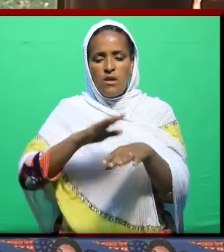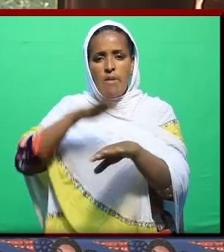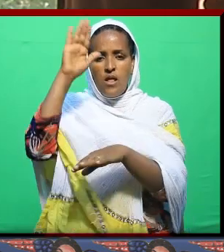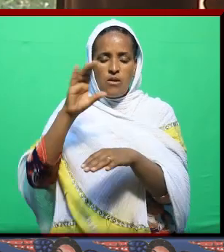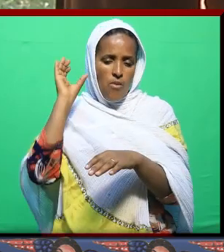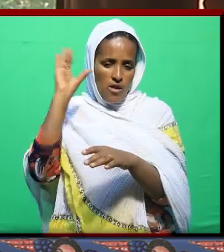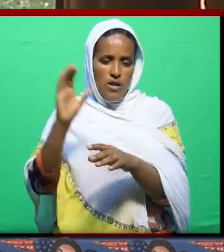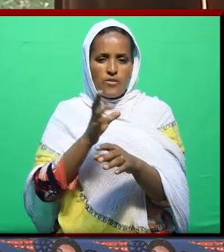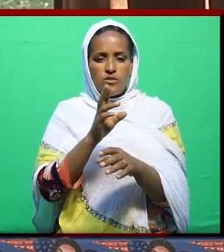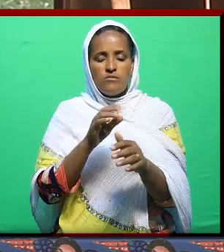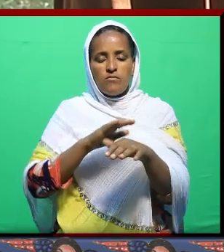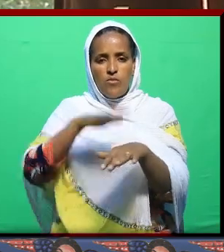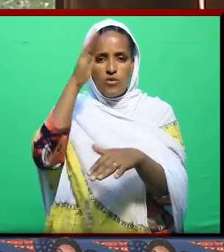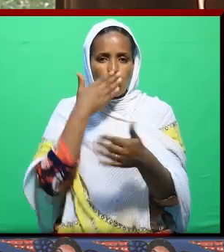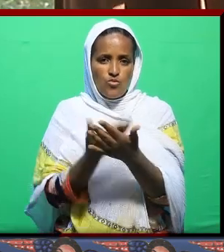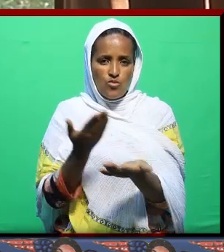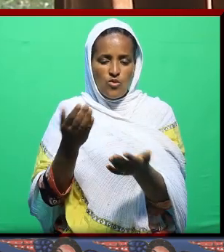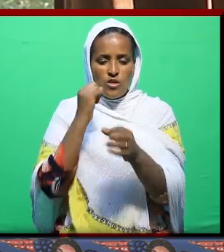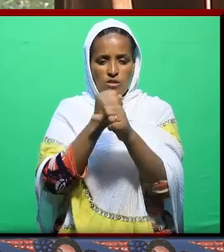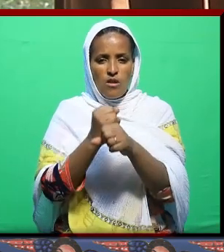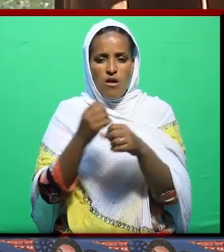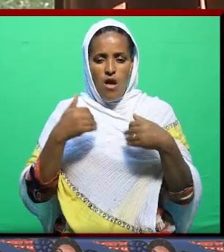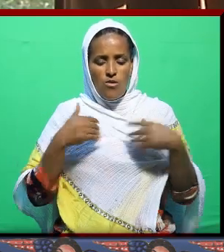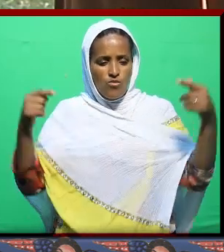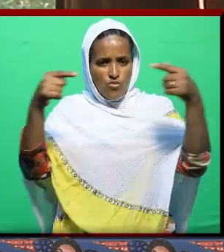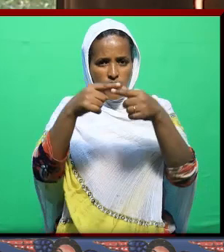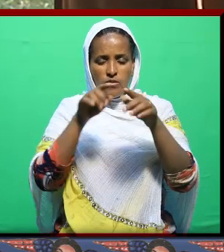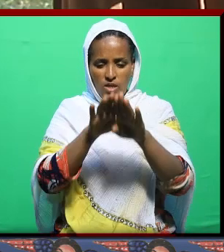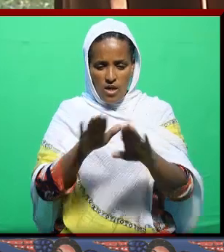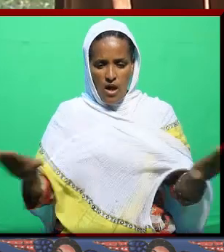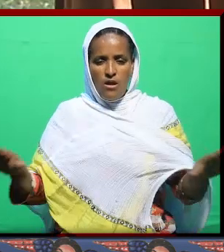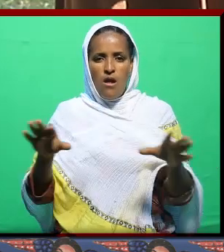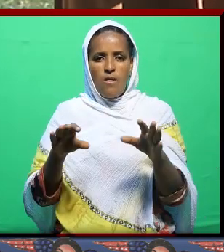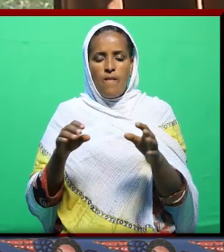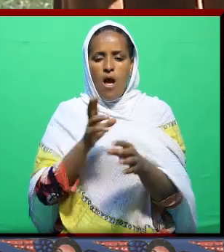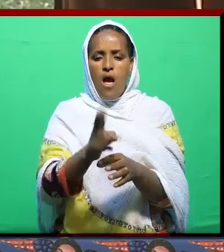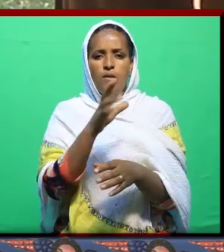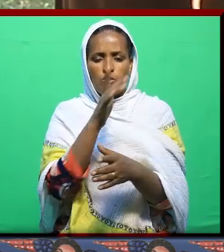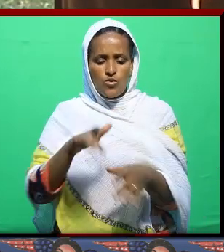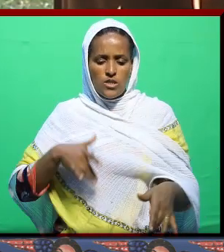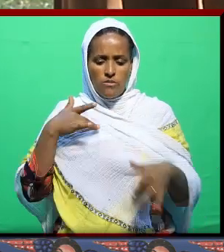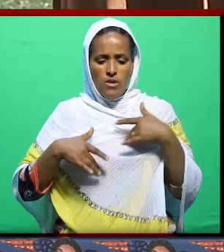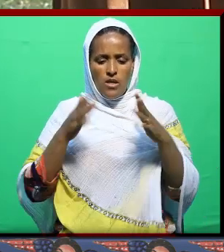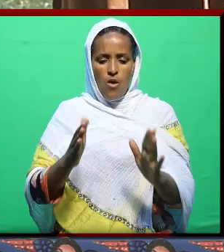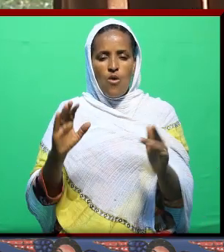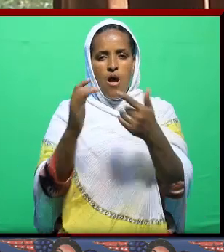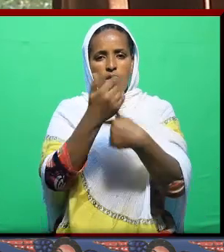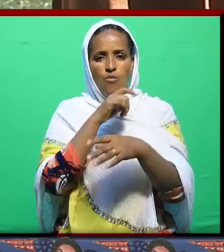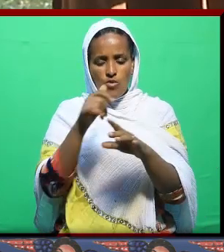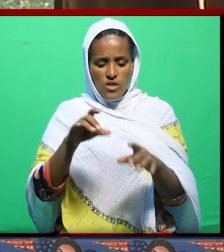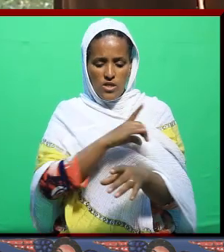ይመርጡ። ከወገኖቻቸው ጋር ከስራ ባልደረቦቻቸው ጋር ያላቸውን በእርጋታ በተረጋጋ ሁኔታ አለመቸኮል፣ ስሜታዊ